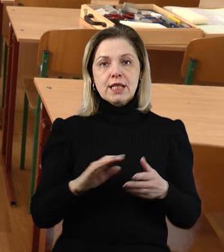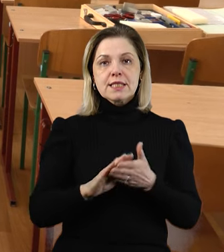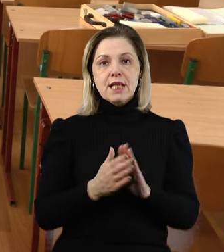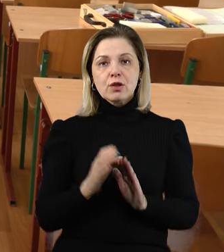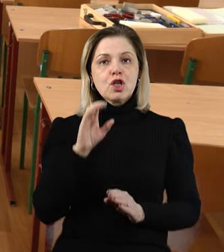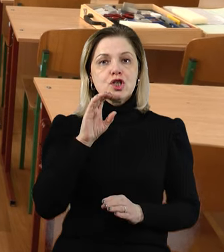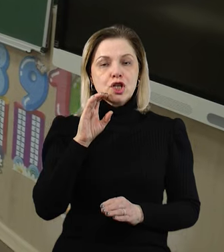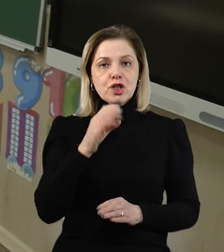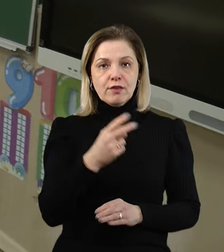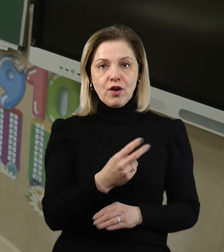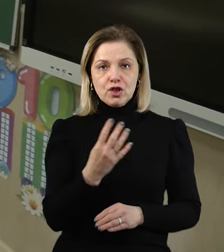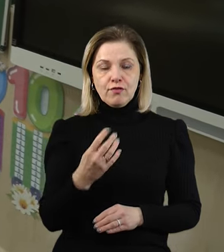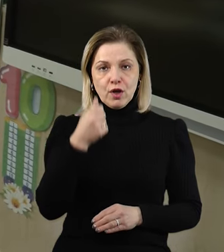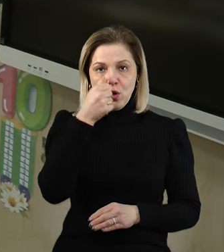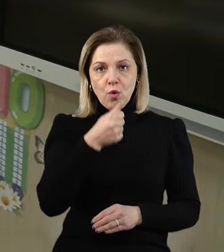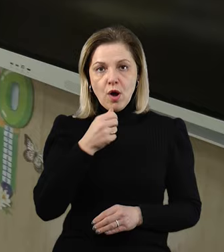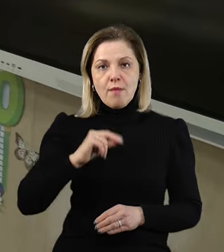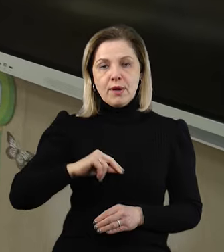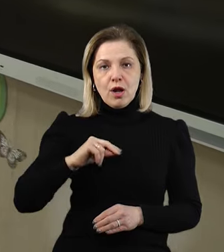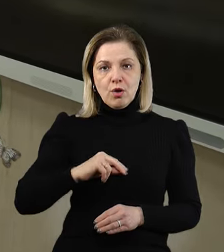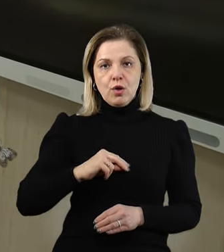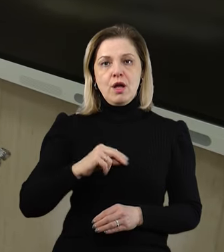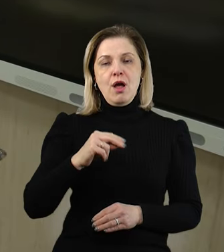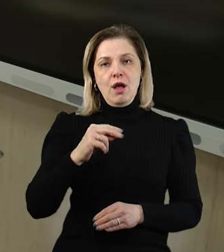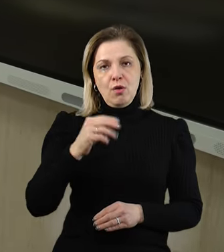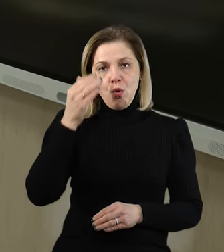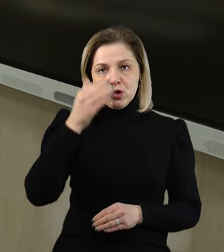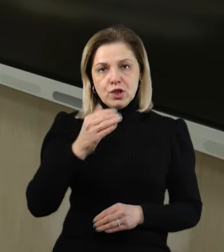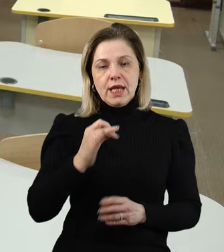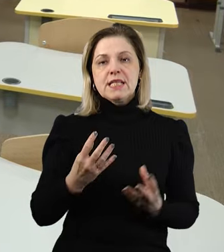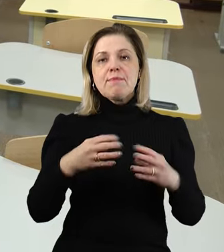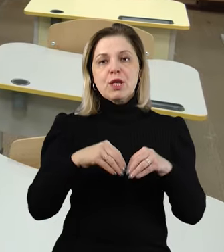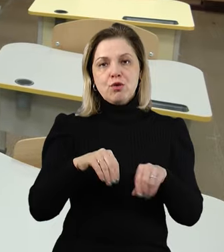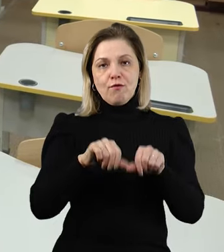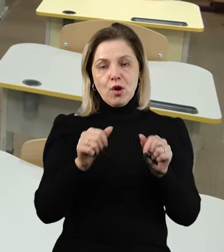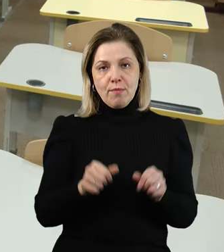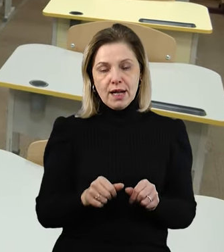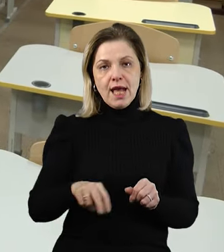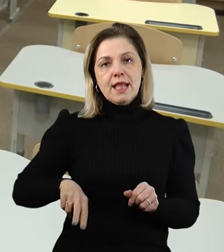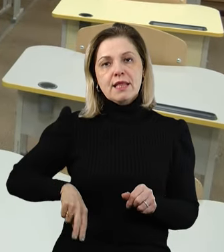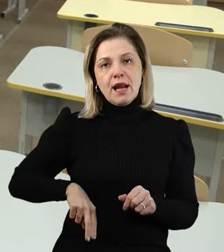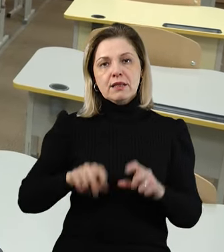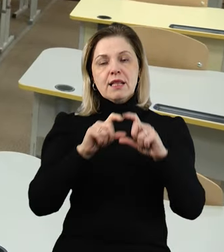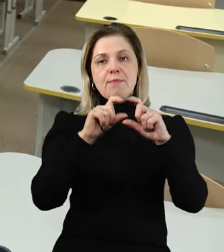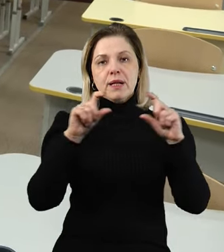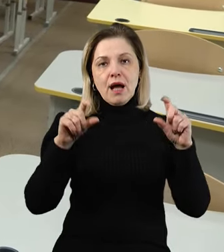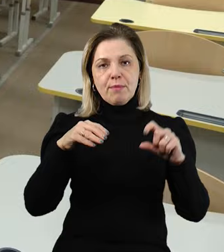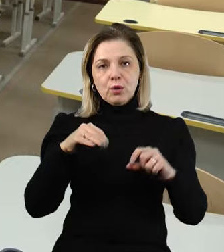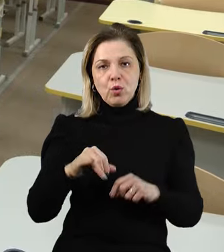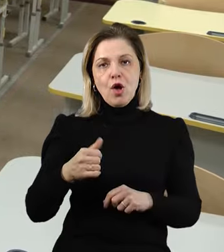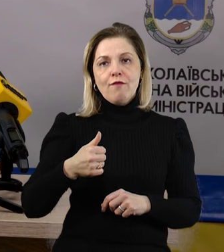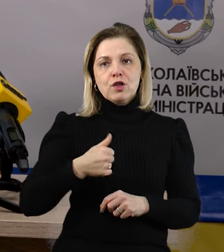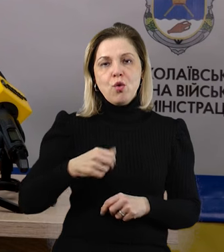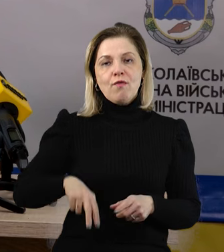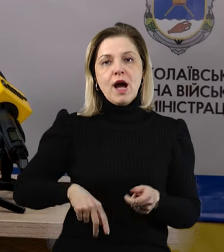станом на січень 2024 року працюють очно та в змішаному форматі. Директорка департаменту освіти і науки Миколаївської